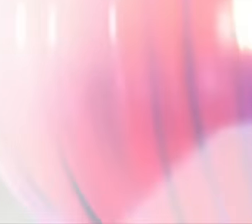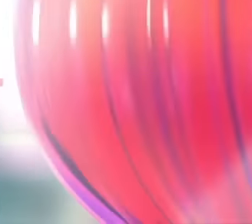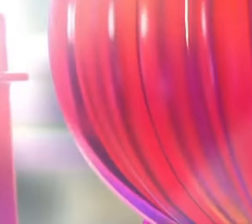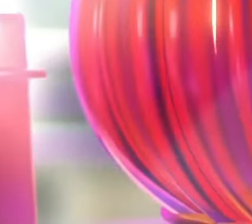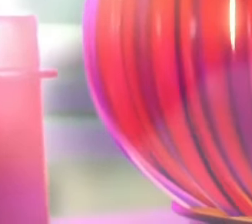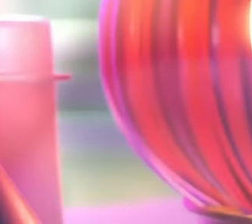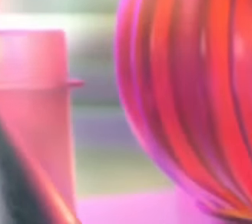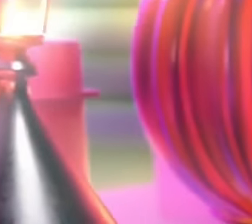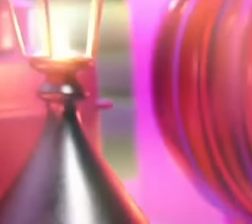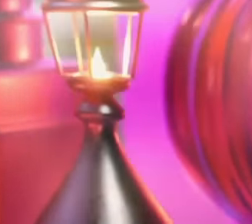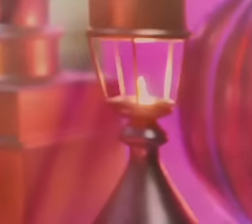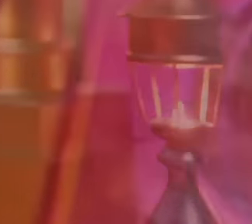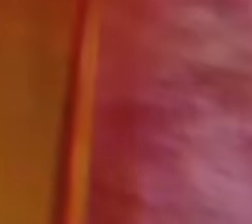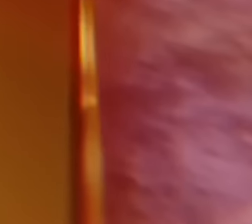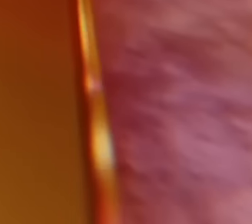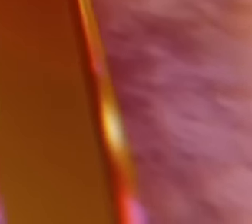hujjatai